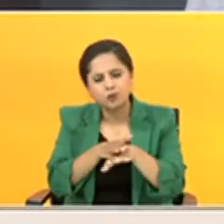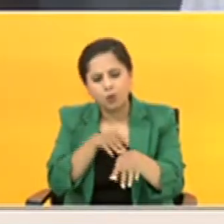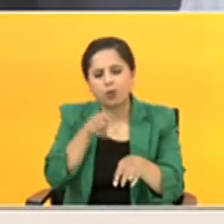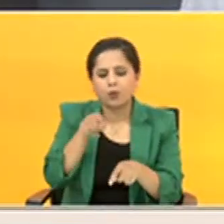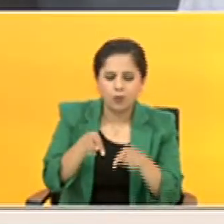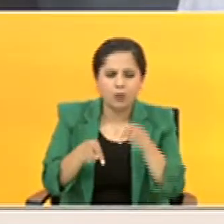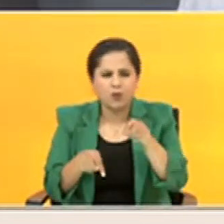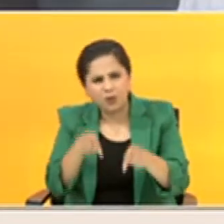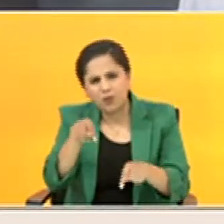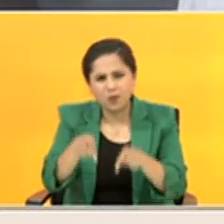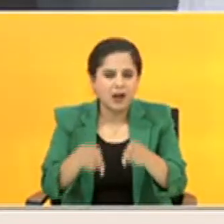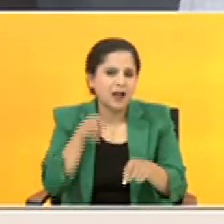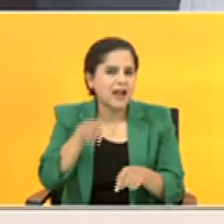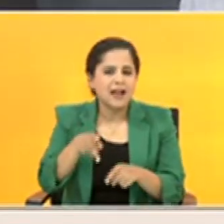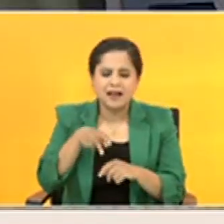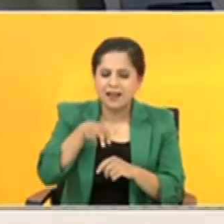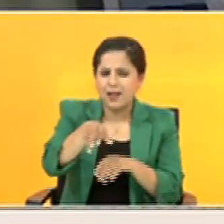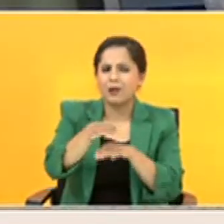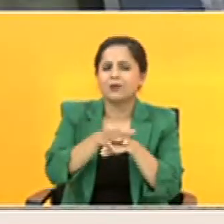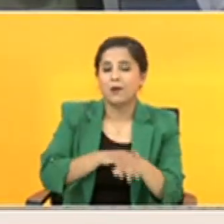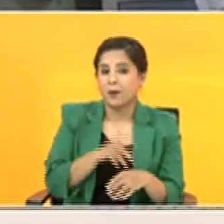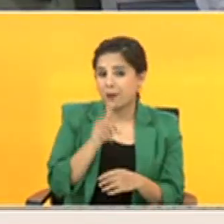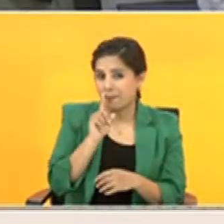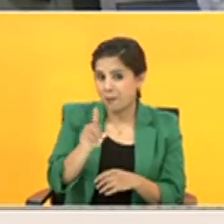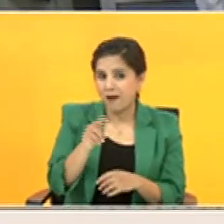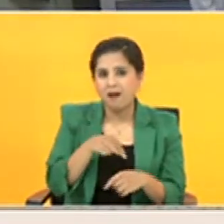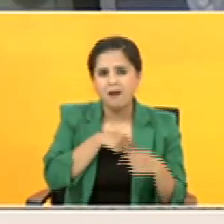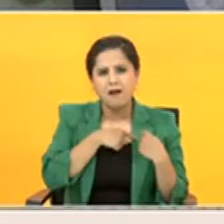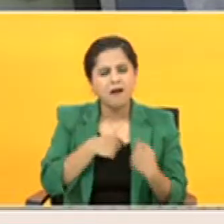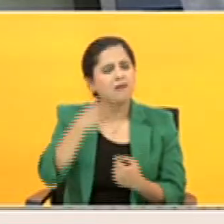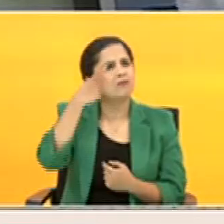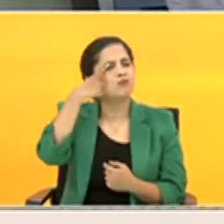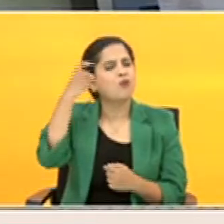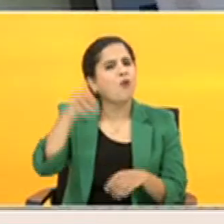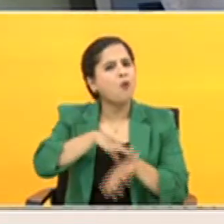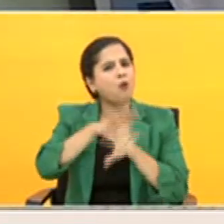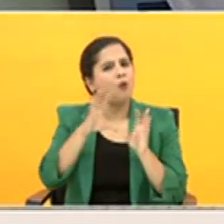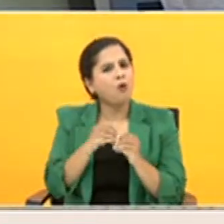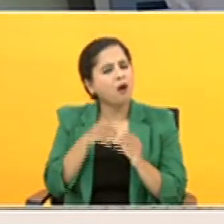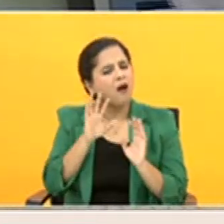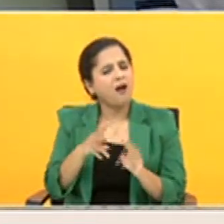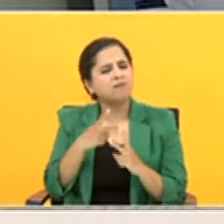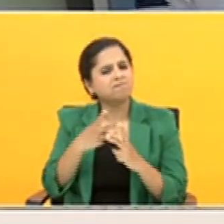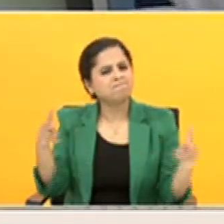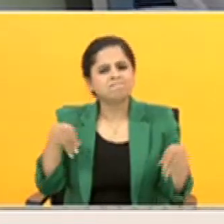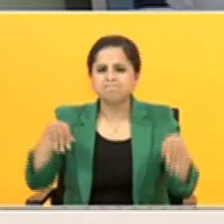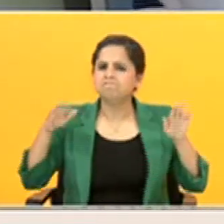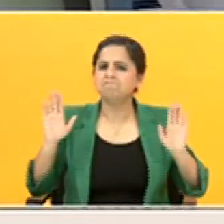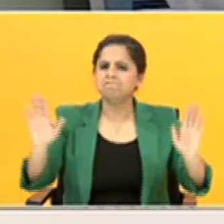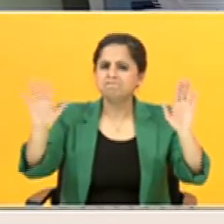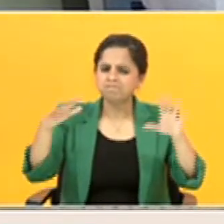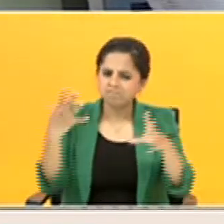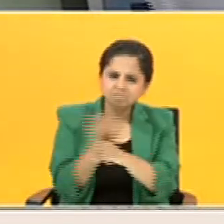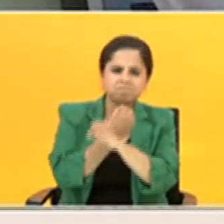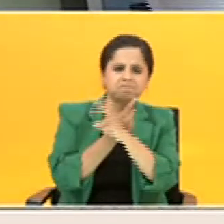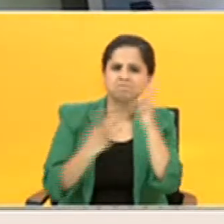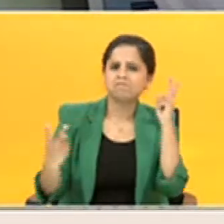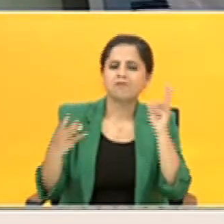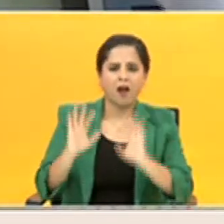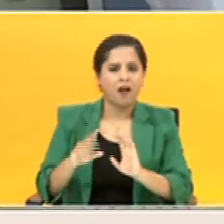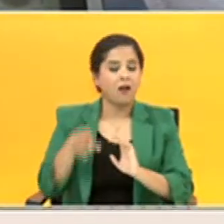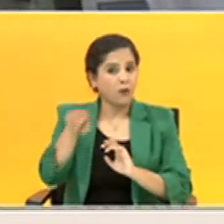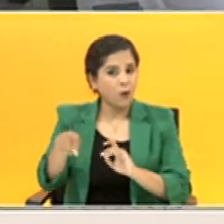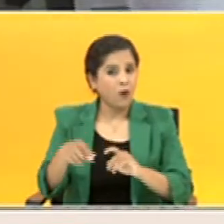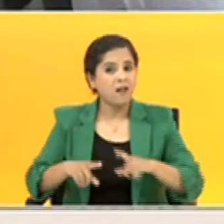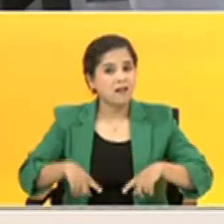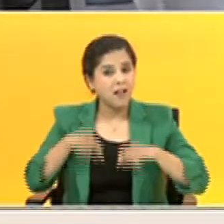गई, लेकिन उनका मन कल्पना की हर उड़ान उड़ता रहा। इसी उड़ान में जीवन